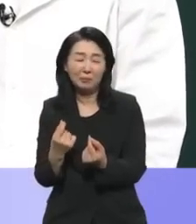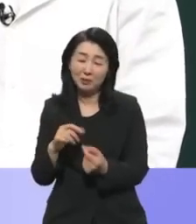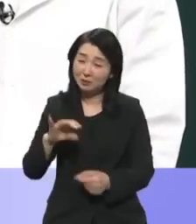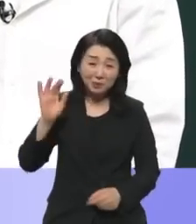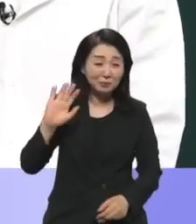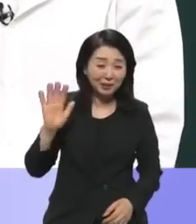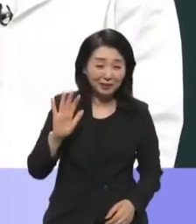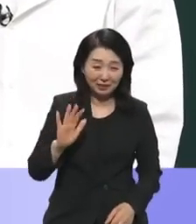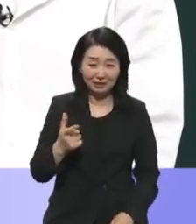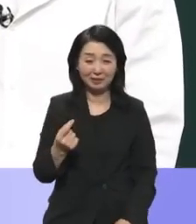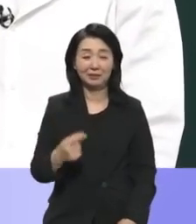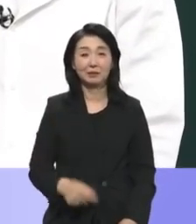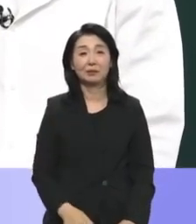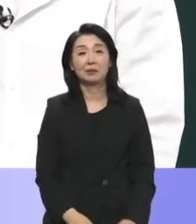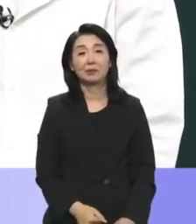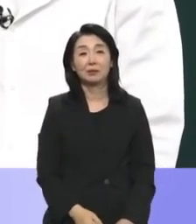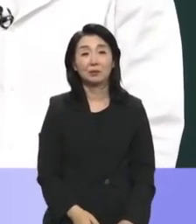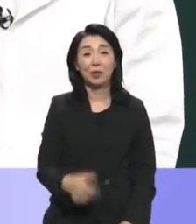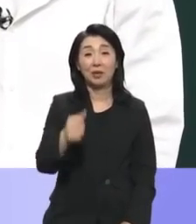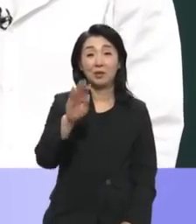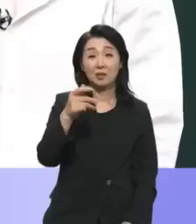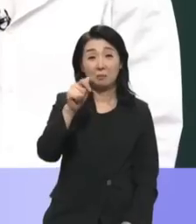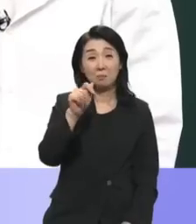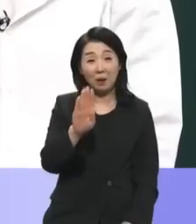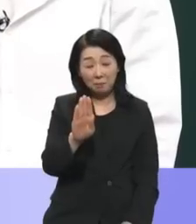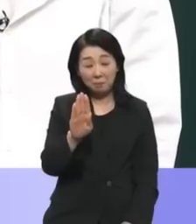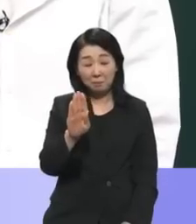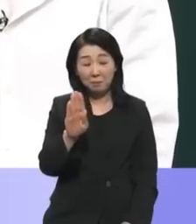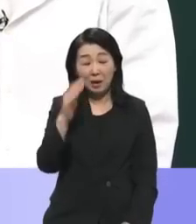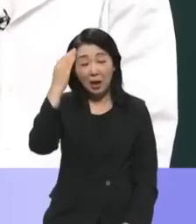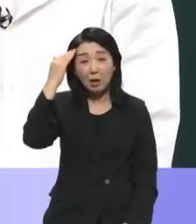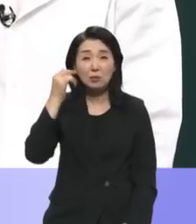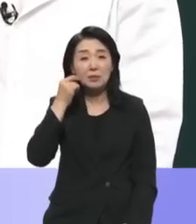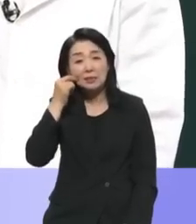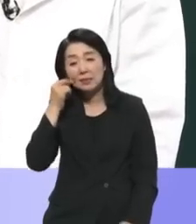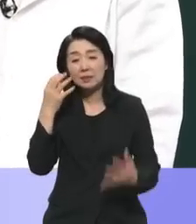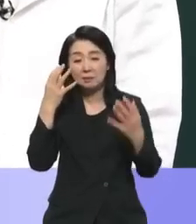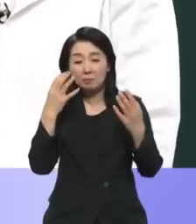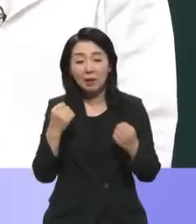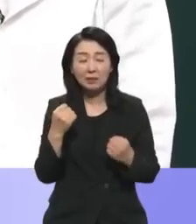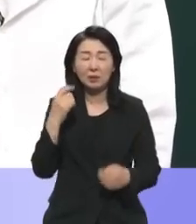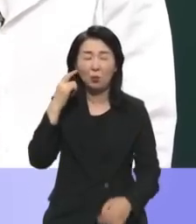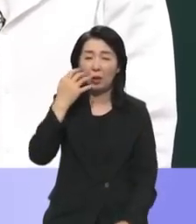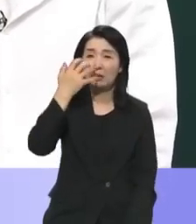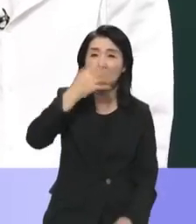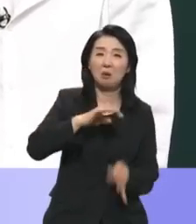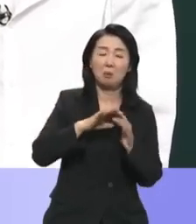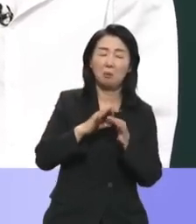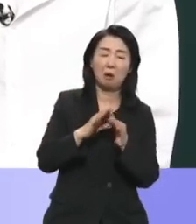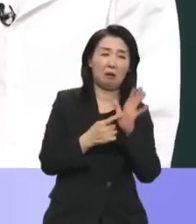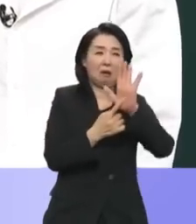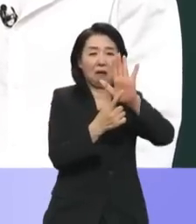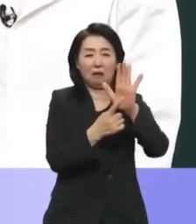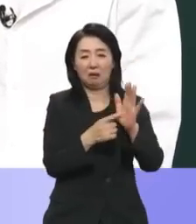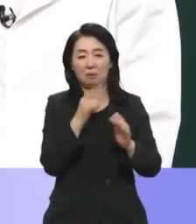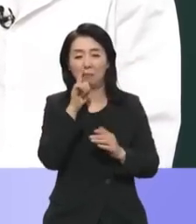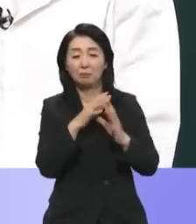아니잖아요 맞아요 그 힙합 장르가 국내에서 인기 끌면서 이런 선정적인 퍼포먼스가 많이 논란이 됐었는데 그